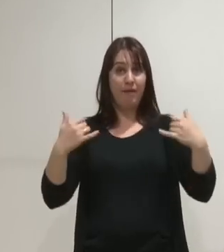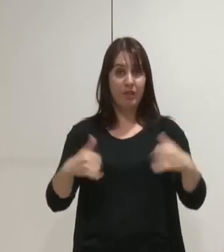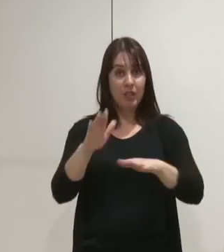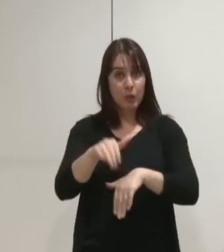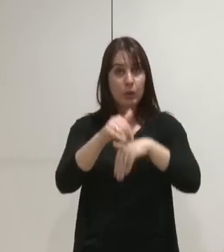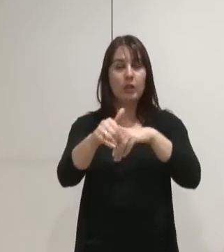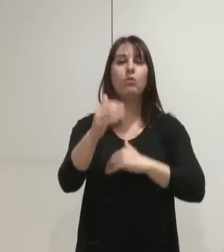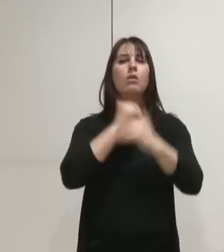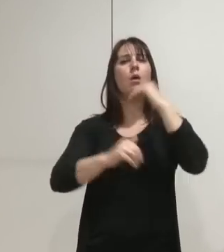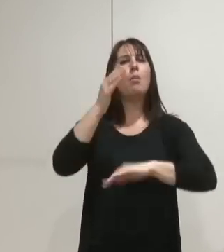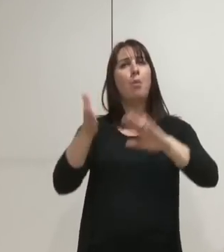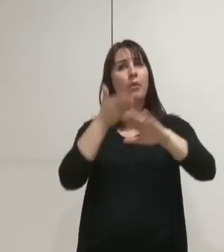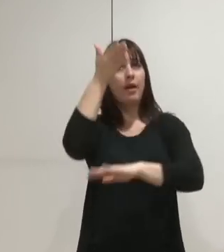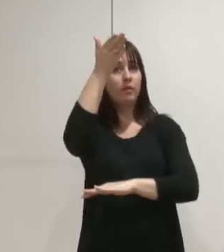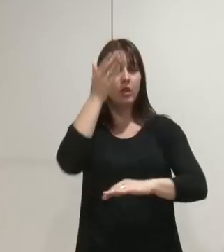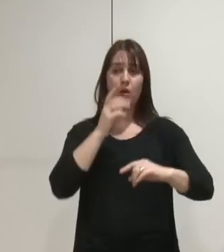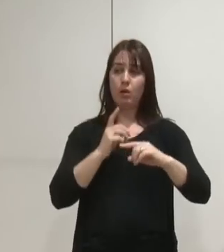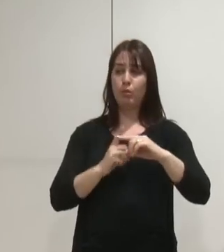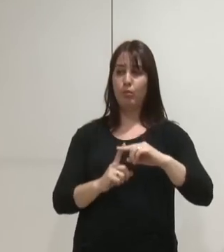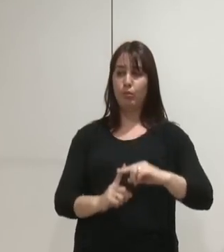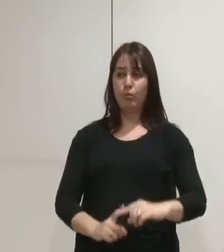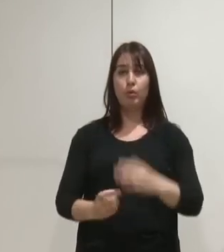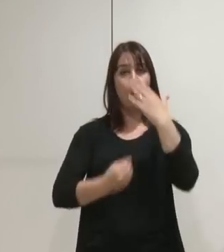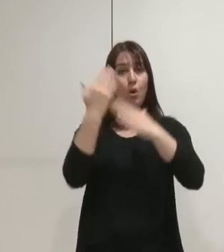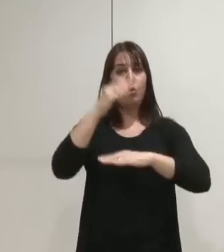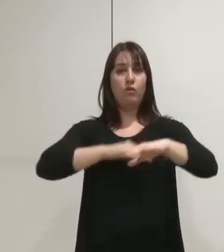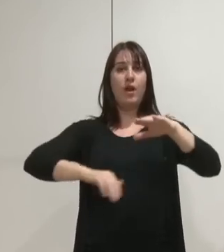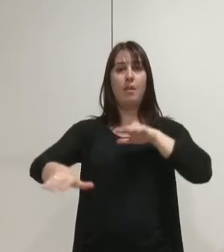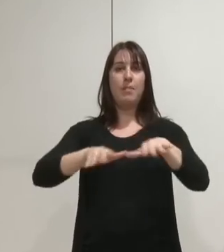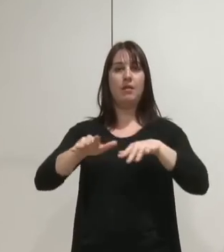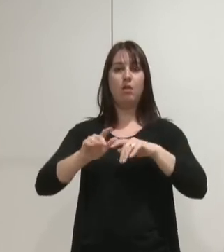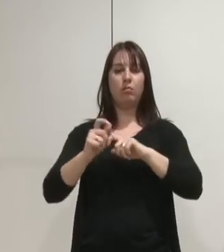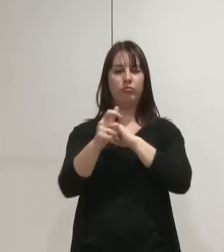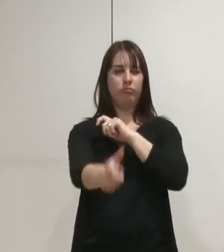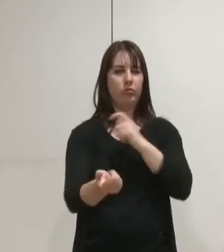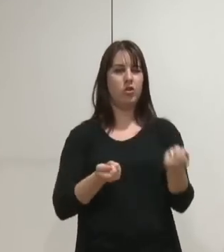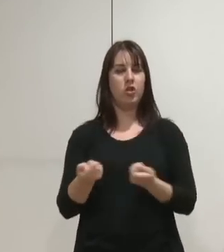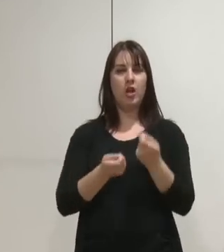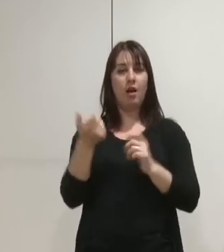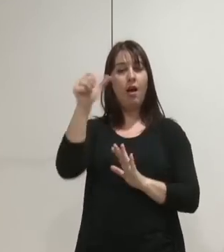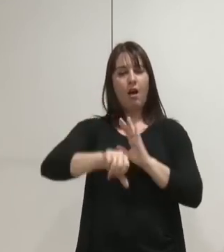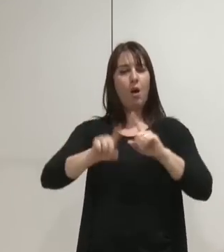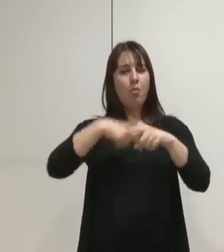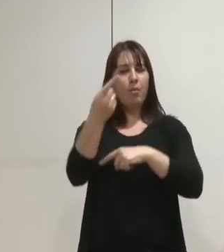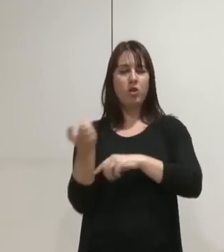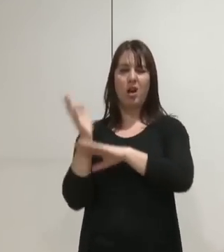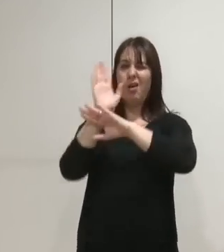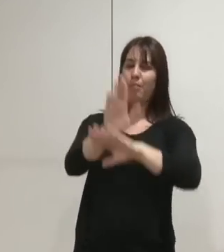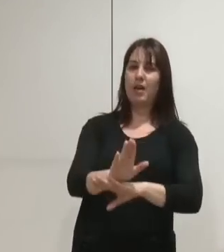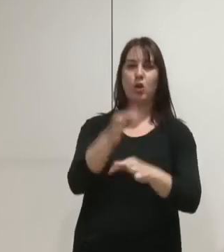du plan d'avenir et le lancement de ce nouveau mode de gestion rendez-vous le mois prochain pour la présentation de la nouvelle structure